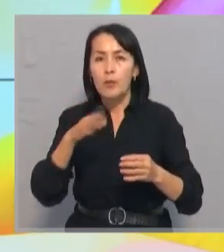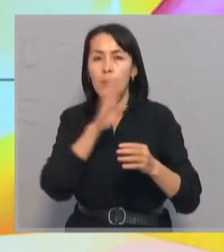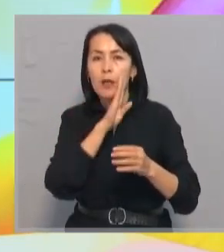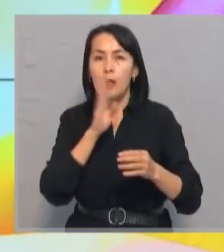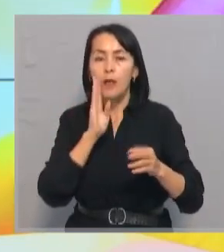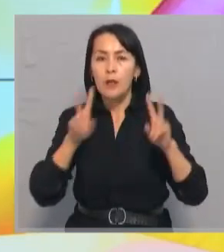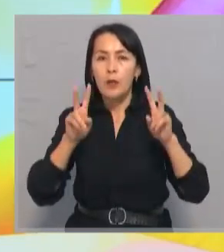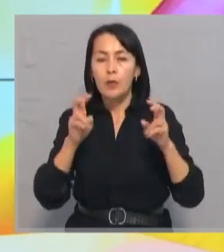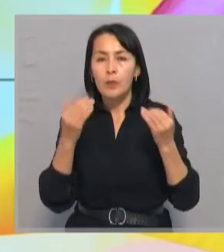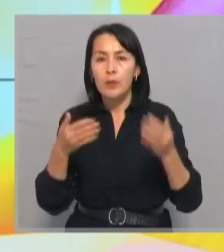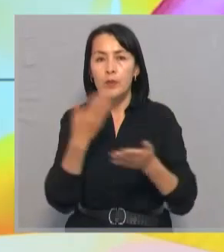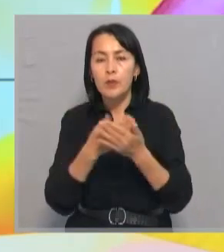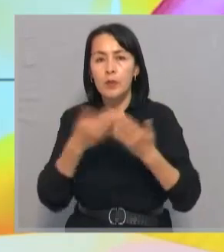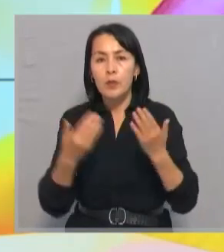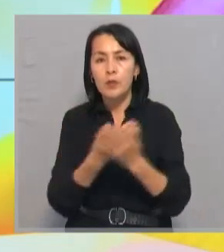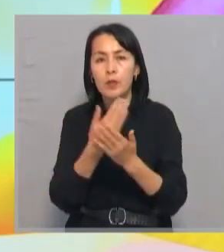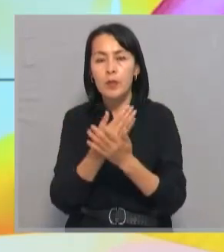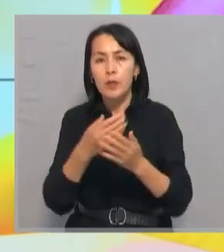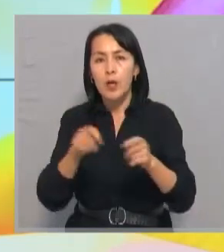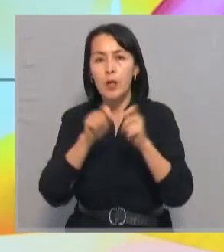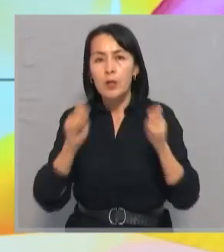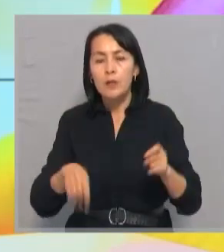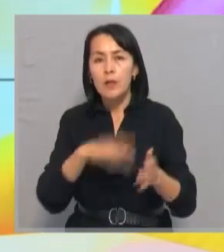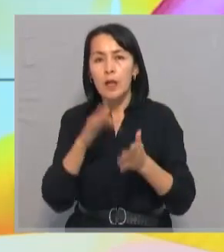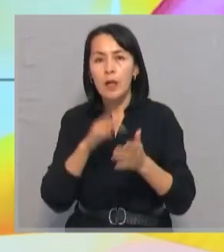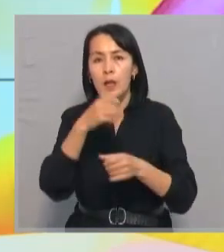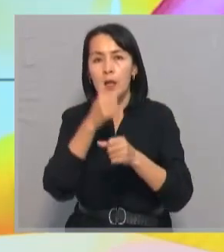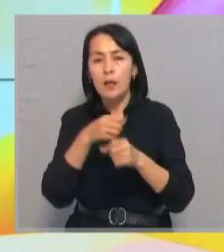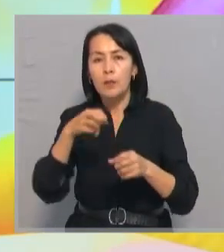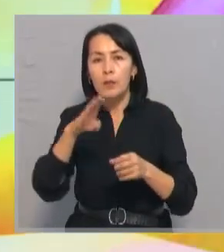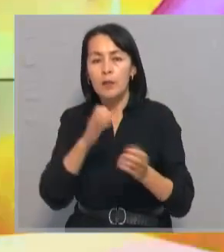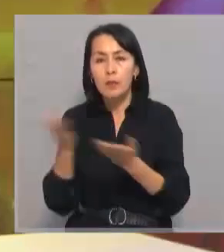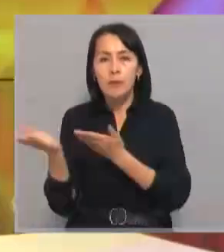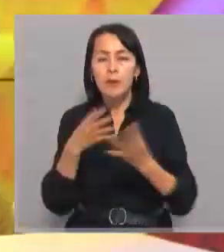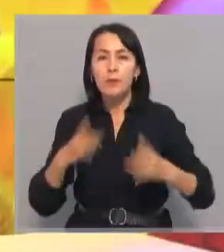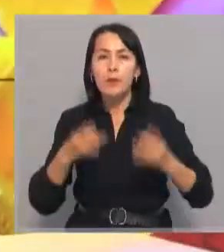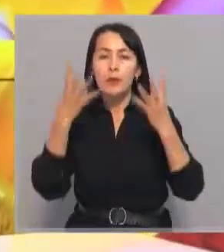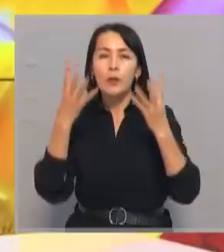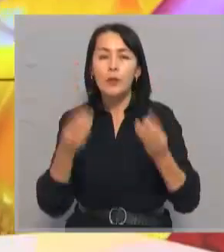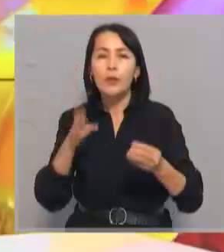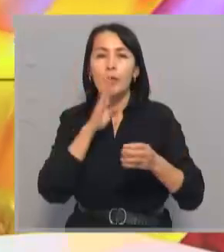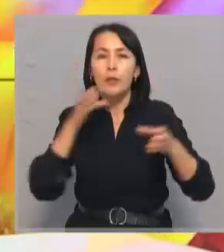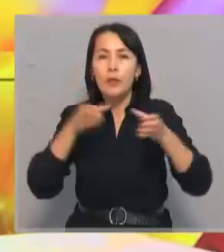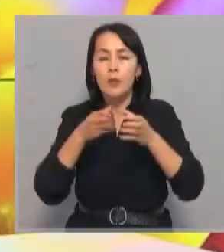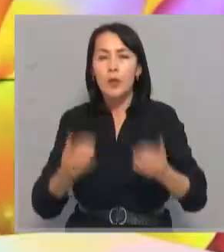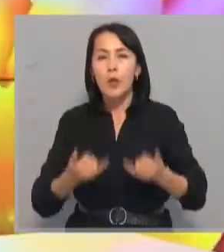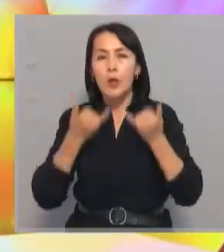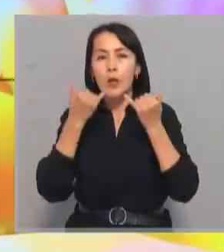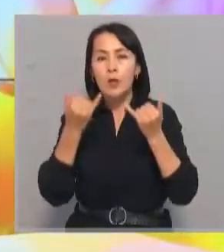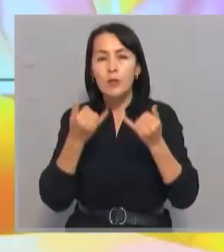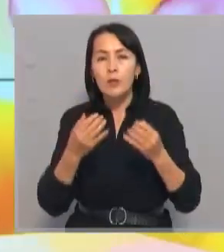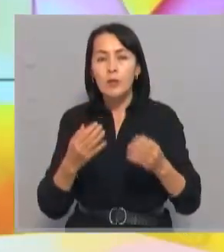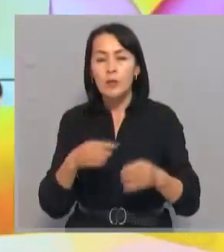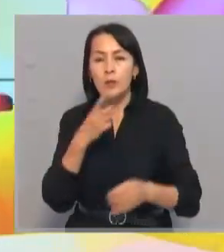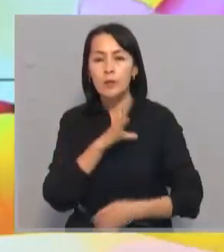көрермен назарына ұсынды. Жаңа маусымның ашылу салтанатына қала әкімі Мұрат Әйтенов арнайы келді. Мереке қарсаңында әйелдер қауымын құттықтап жылы